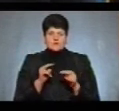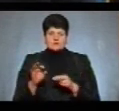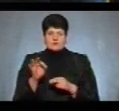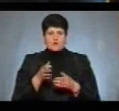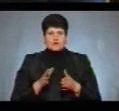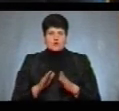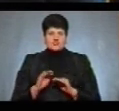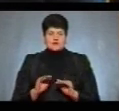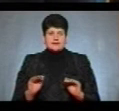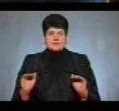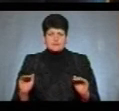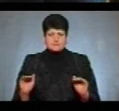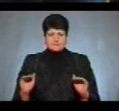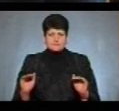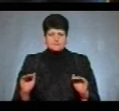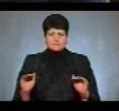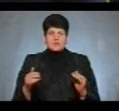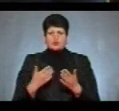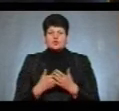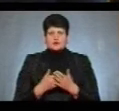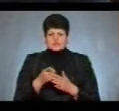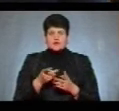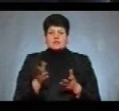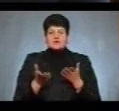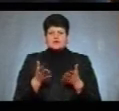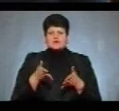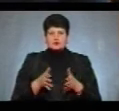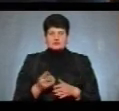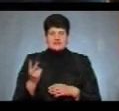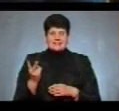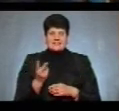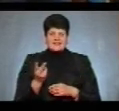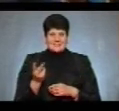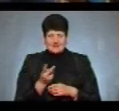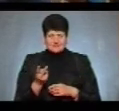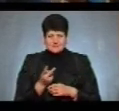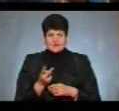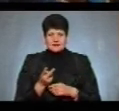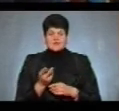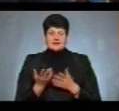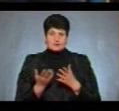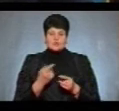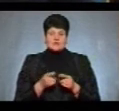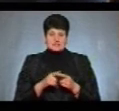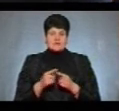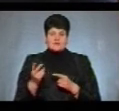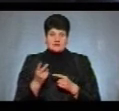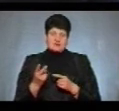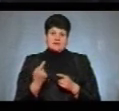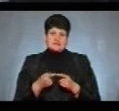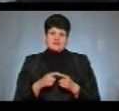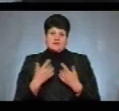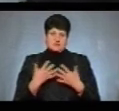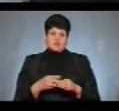народження дітей. До речі, якщо народжується двійнята, то і якщо це двійнята і це вже